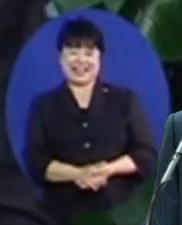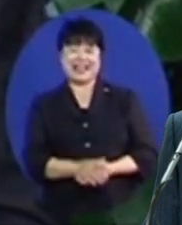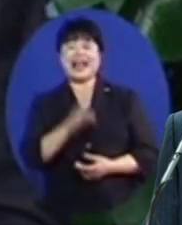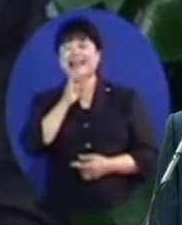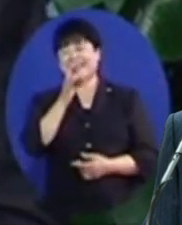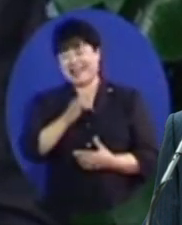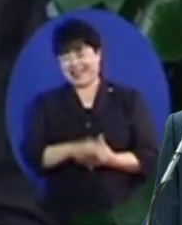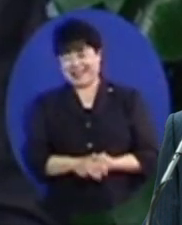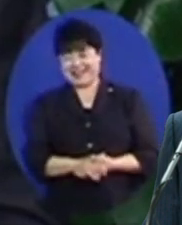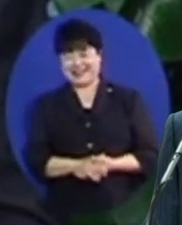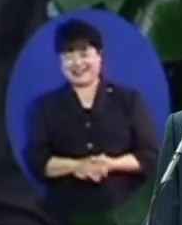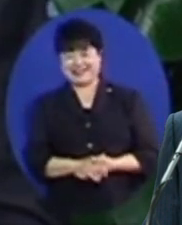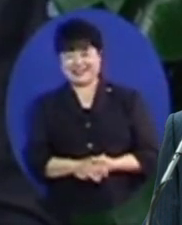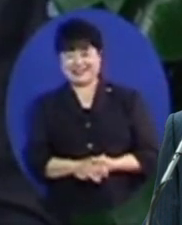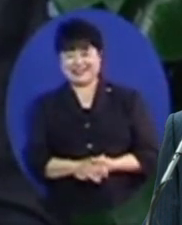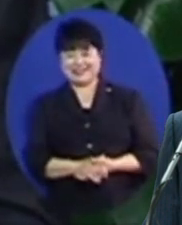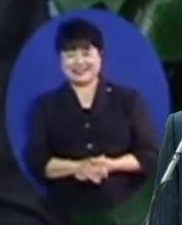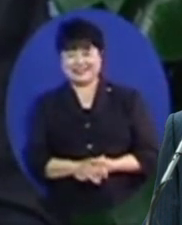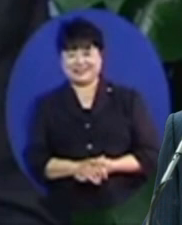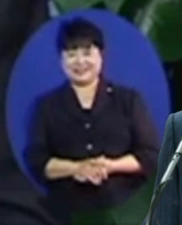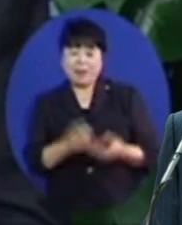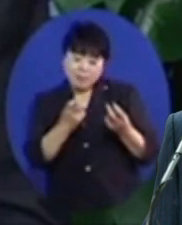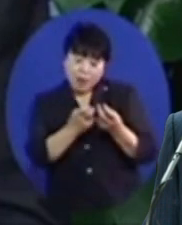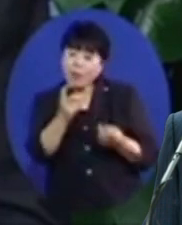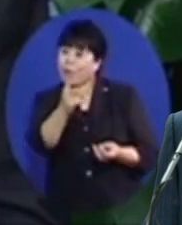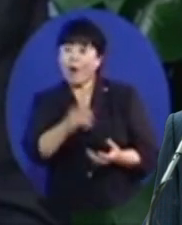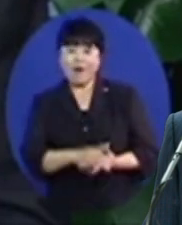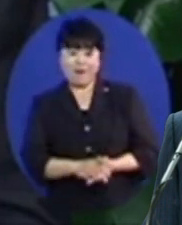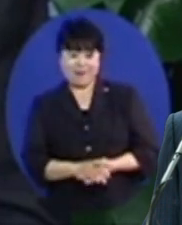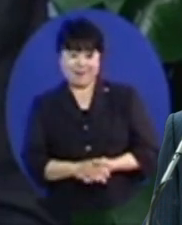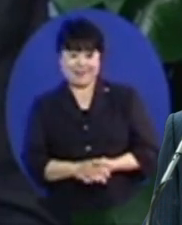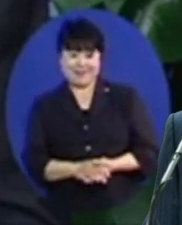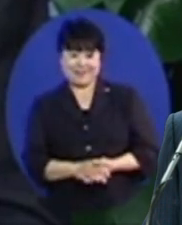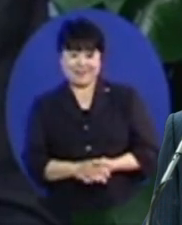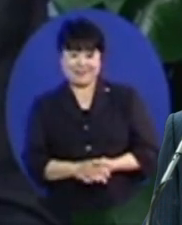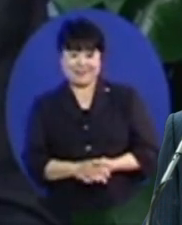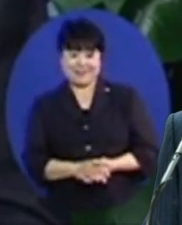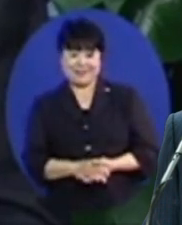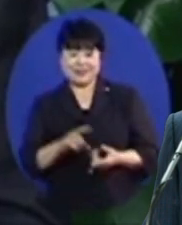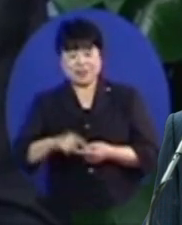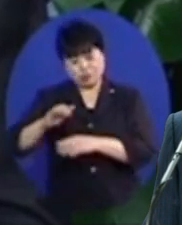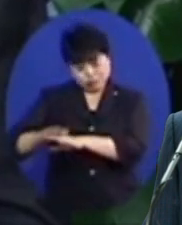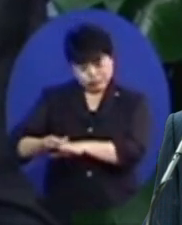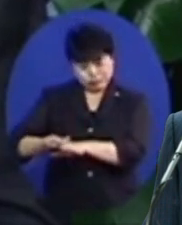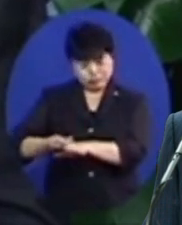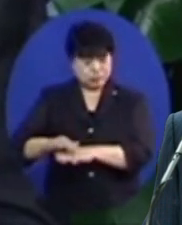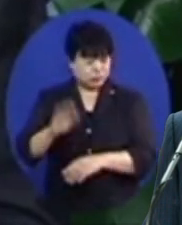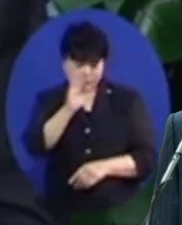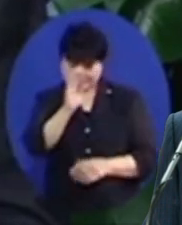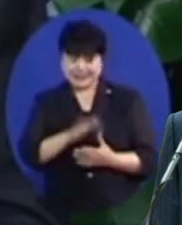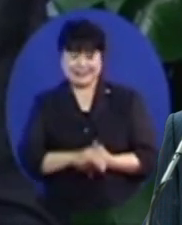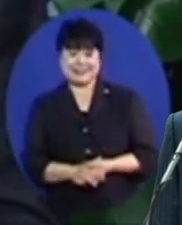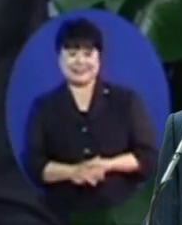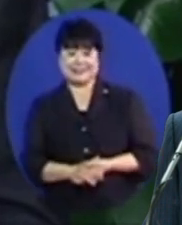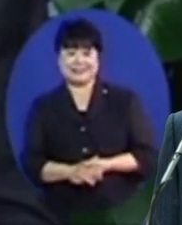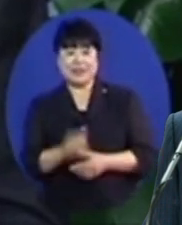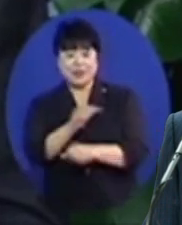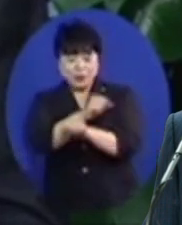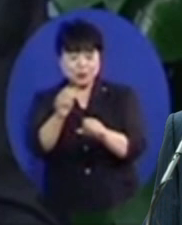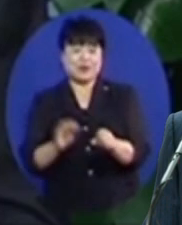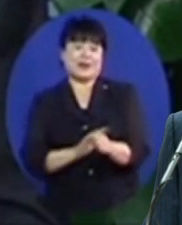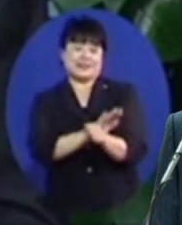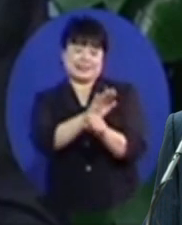되죠. 그러면 어떻게 합니까? 안 된다고 그대로 내버려 놓겠습니까?